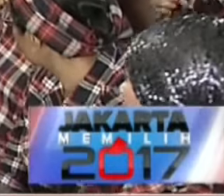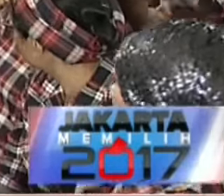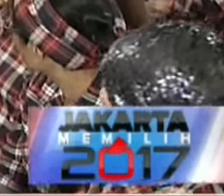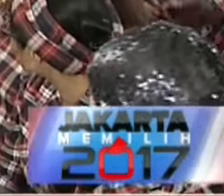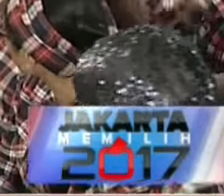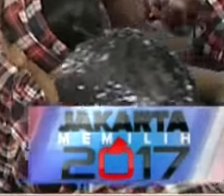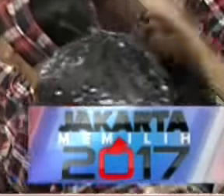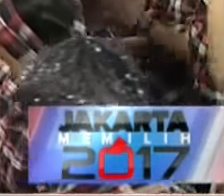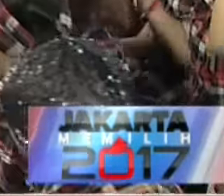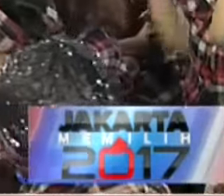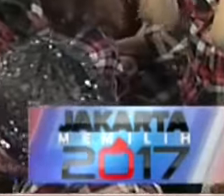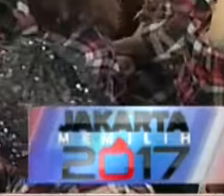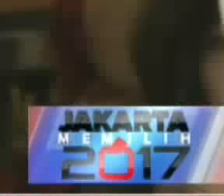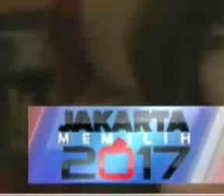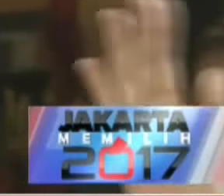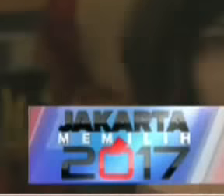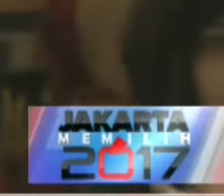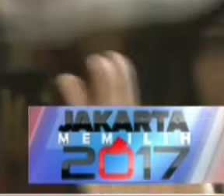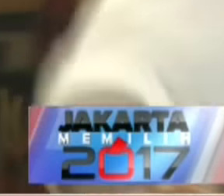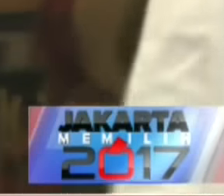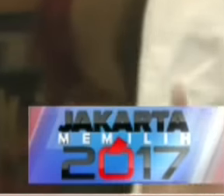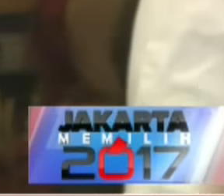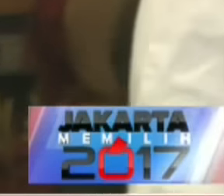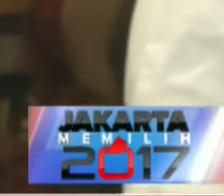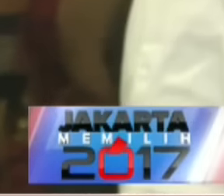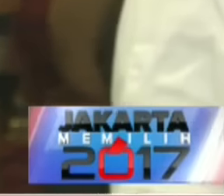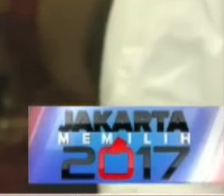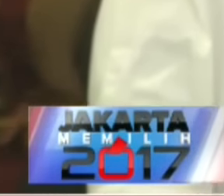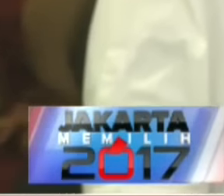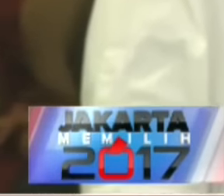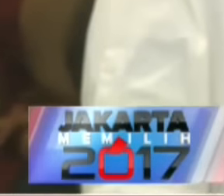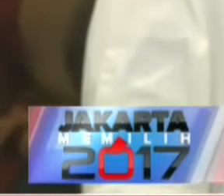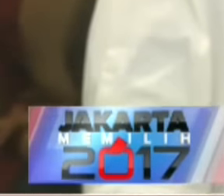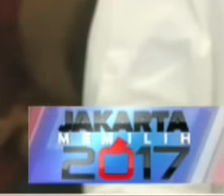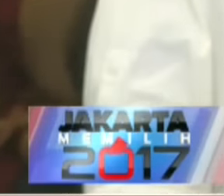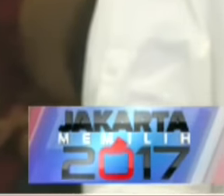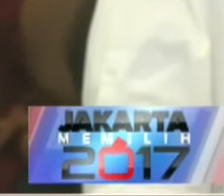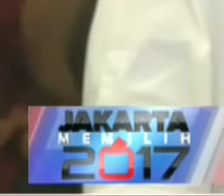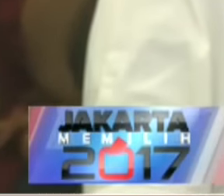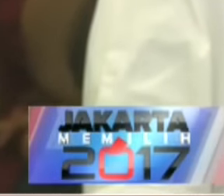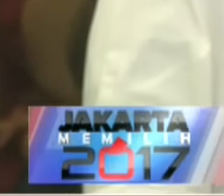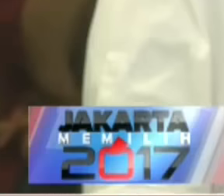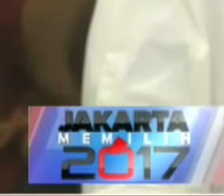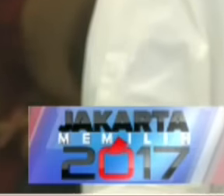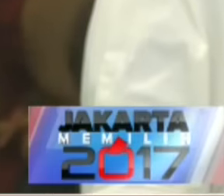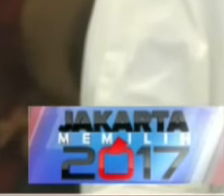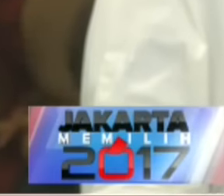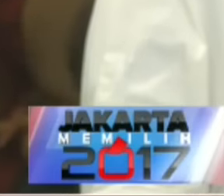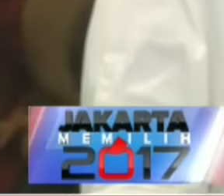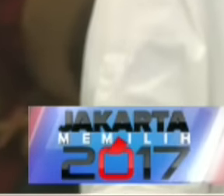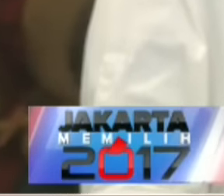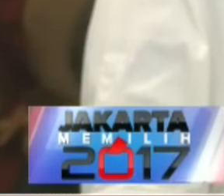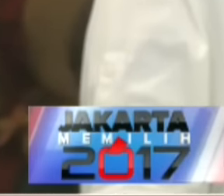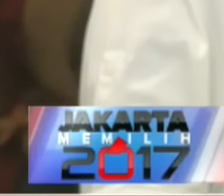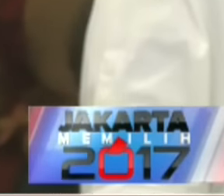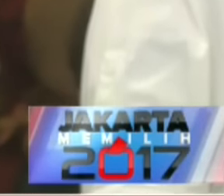Plus. Nyontek. Ya, KJP Plus. Apa plusnya lagi, itu? Mas. Ya, plusnya adalah untuk